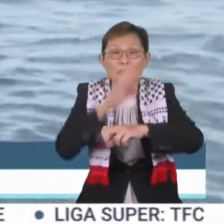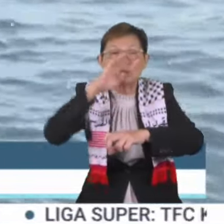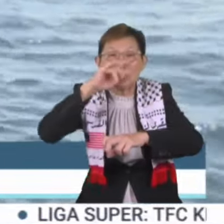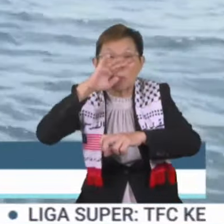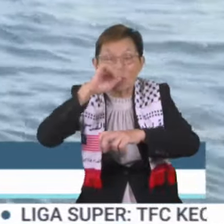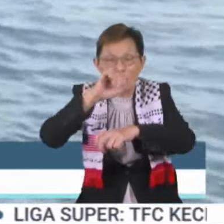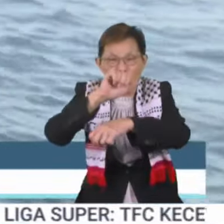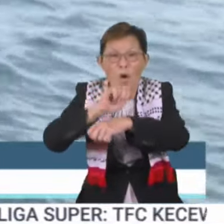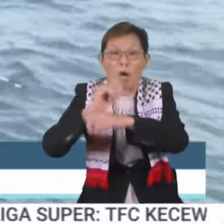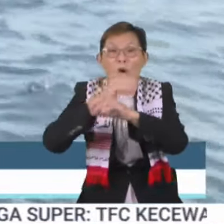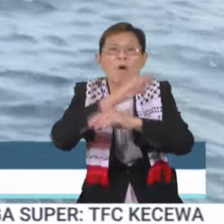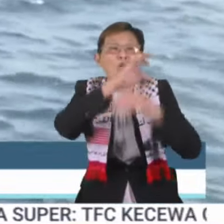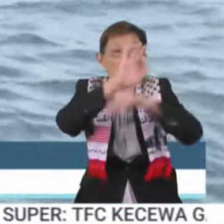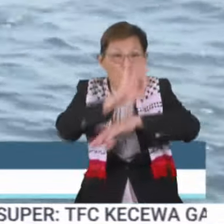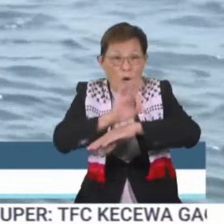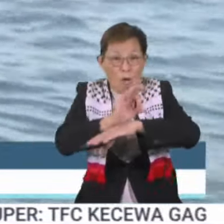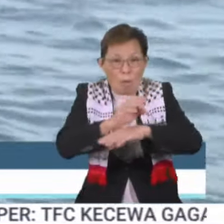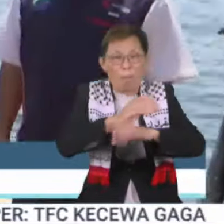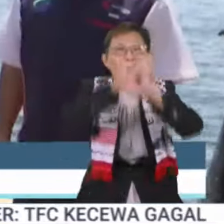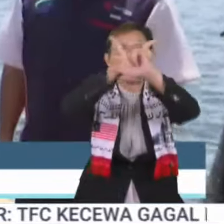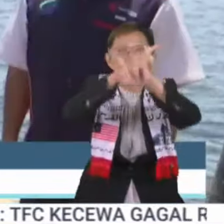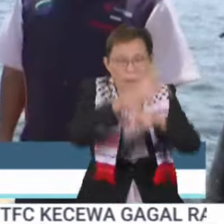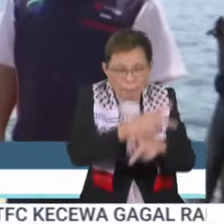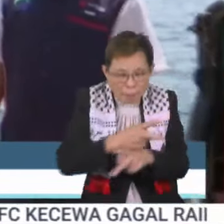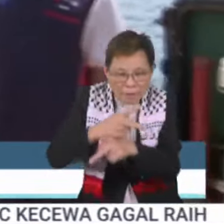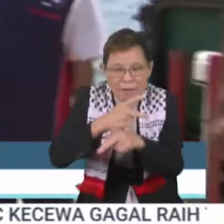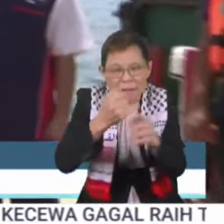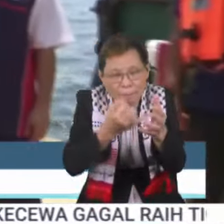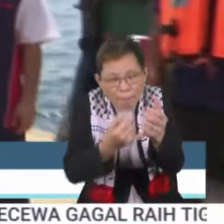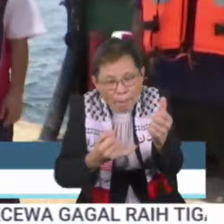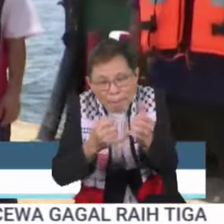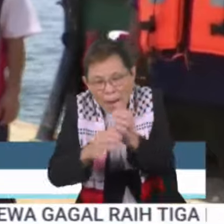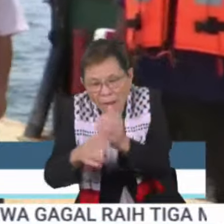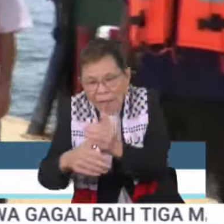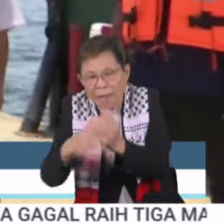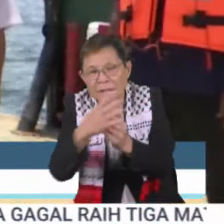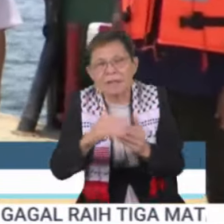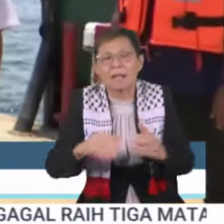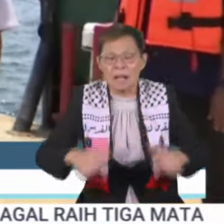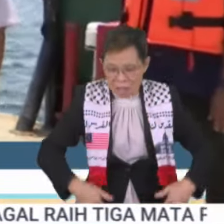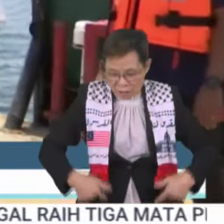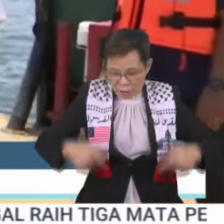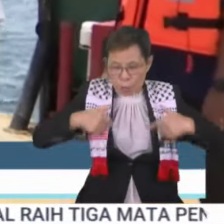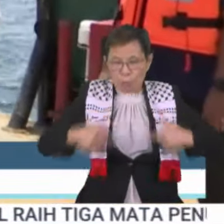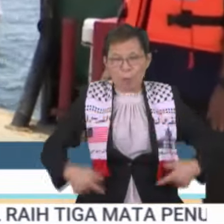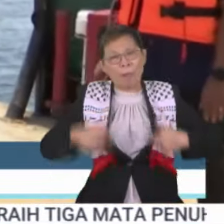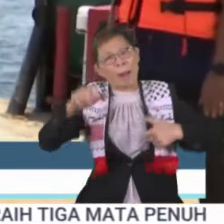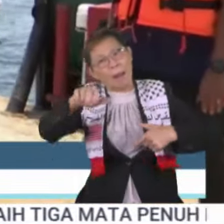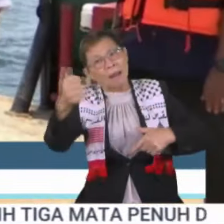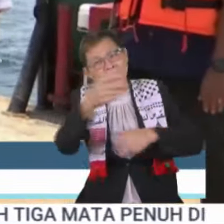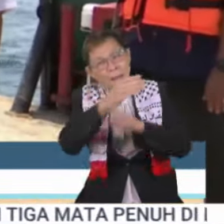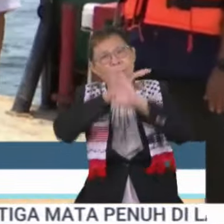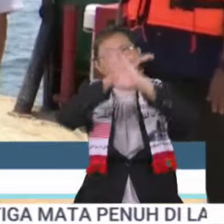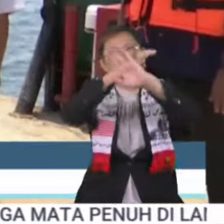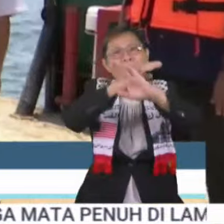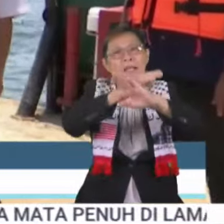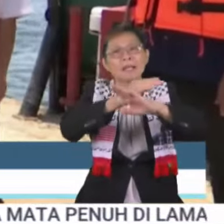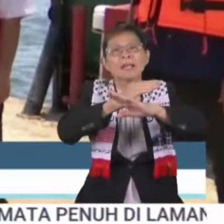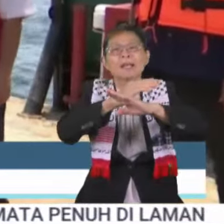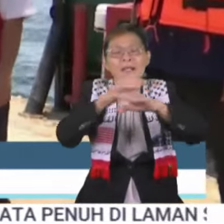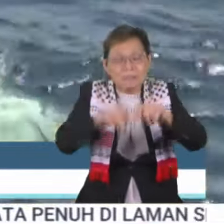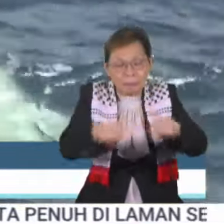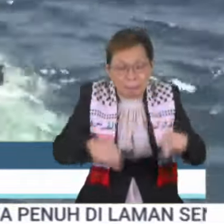sebagai kawasan pelindungan, pemuliharaan dan pembiakan ikan serta hidupan marin lain, selain melindungi habitat serta